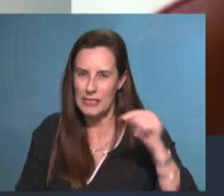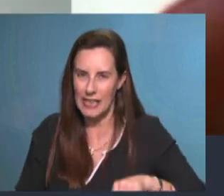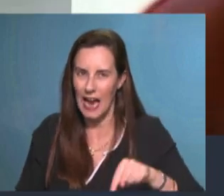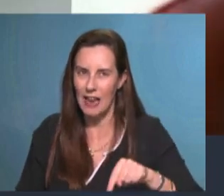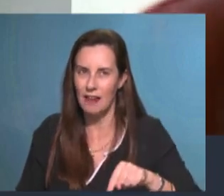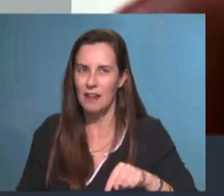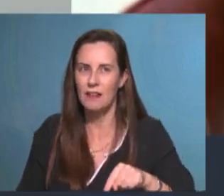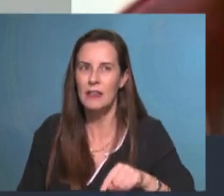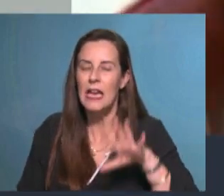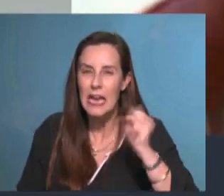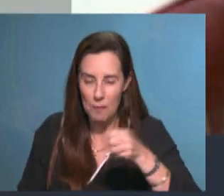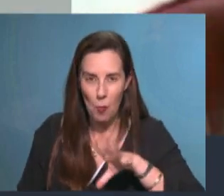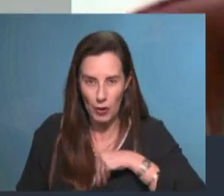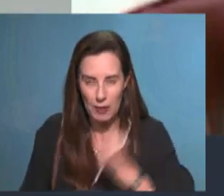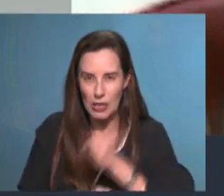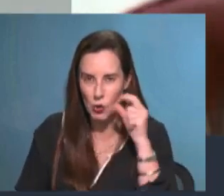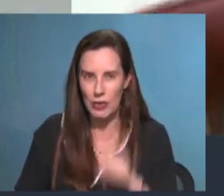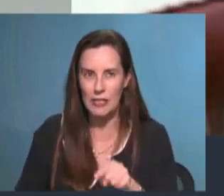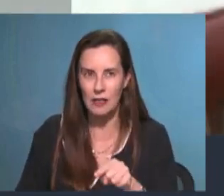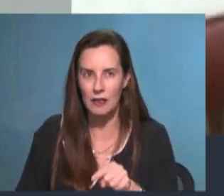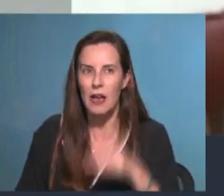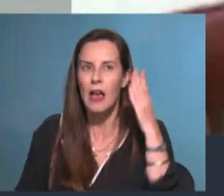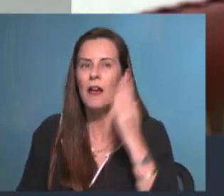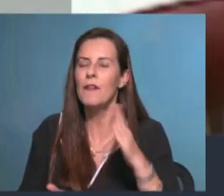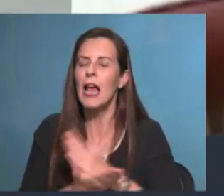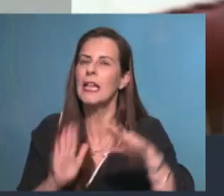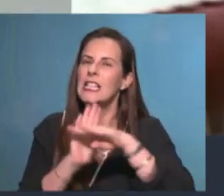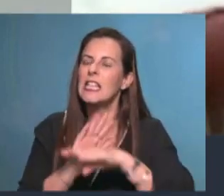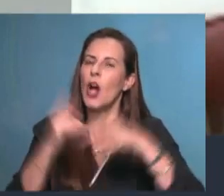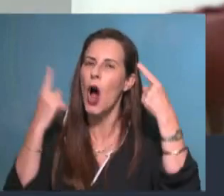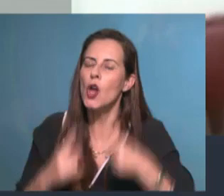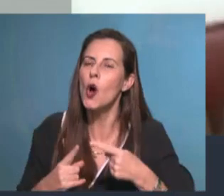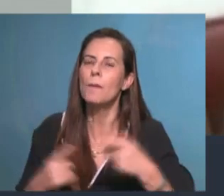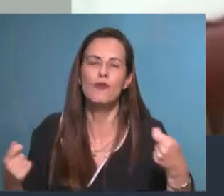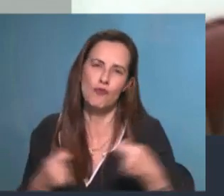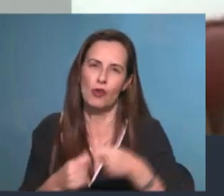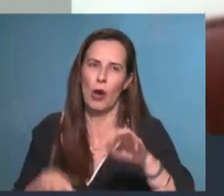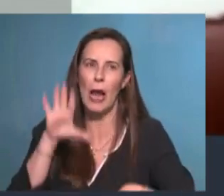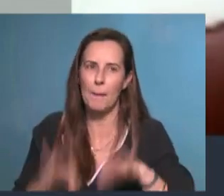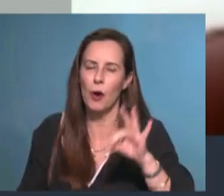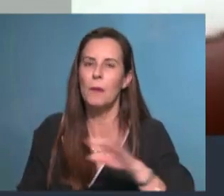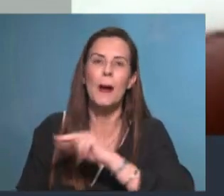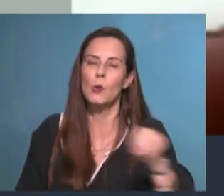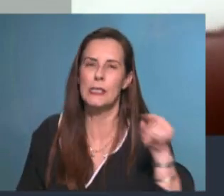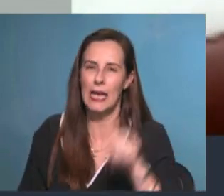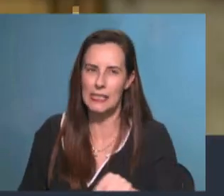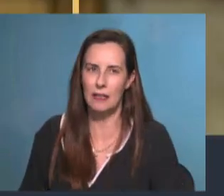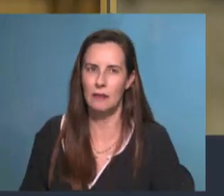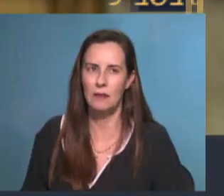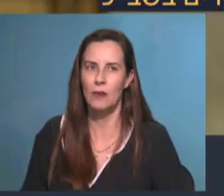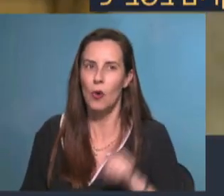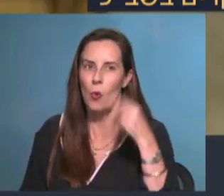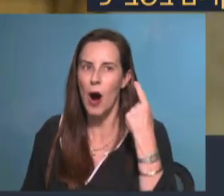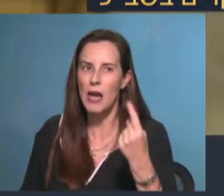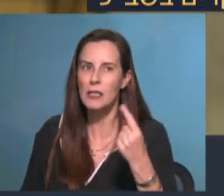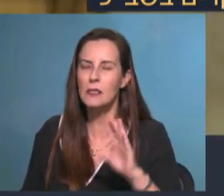הבאה, האם הם מוכנים ללכת על זה ולקבוע את סדר היום של מערכת הבחירות על הסוגיה הזאת. יחיא